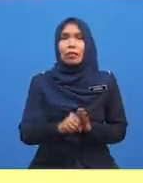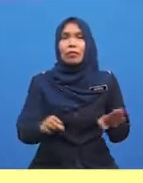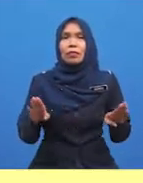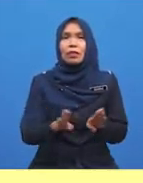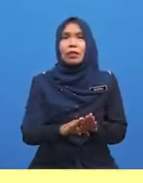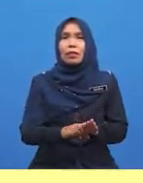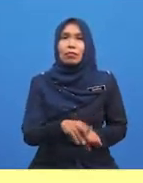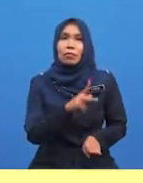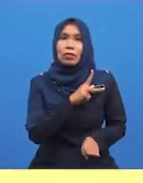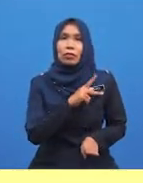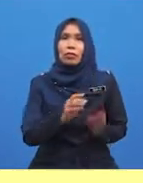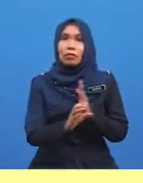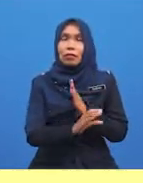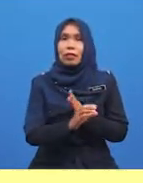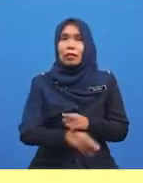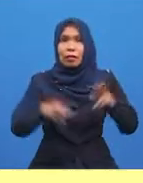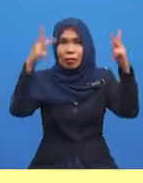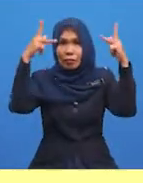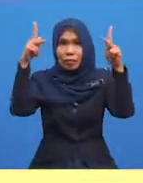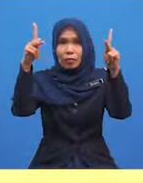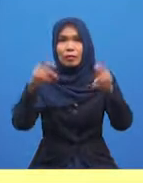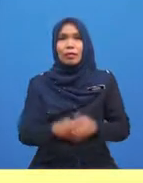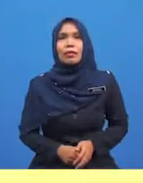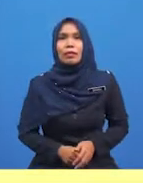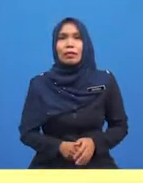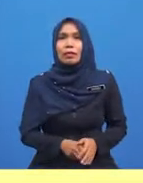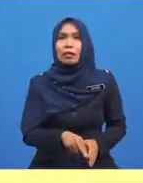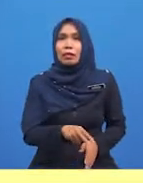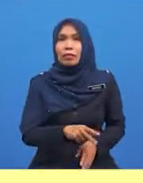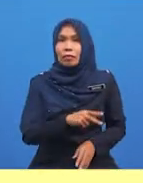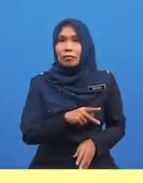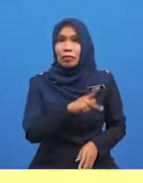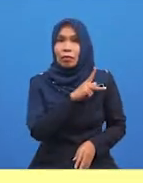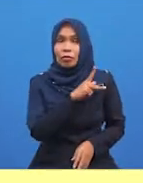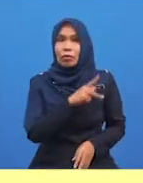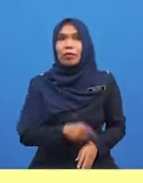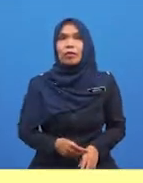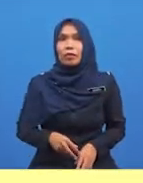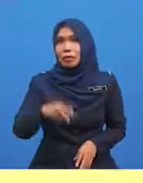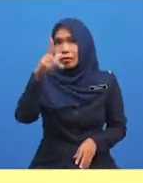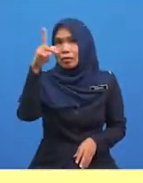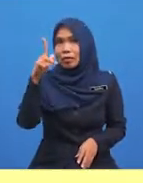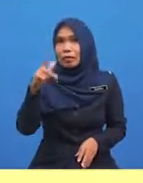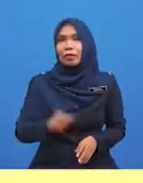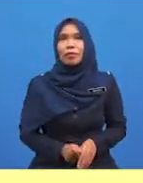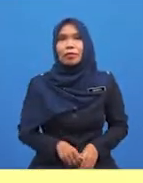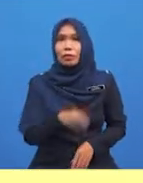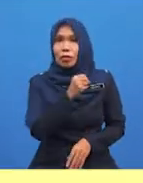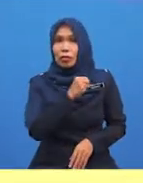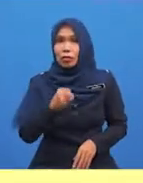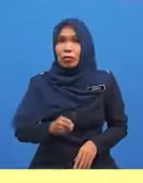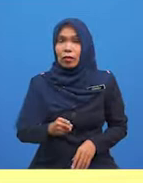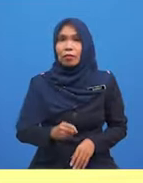Negara, Perdana Menteri pula adalah Ketua Kerajaan, manakala Sultan atau